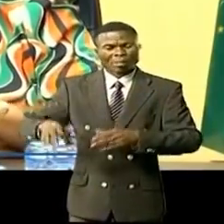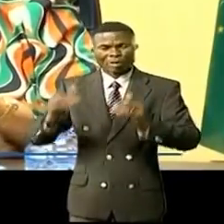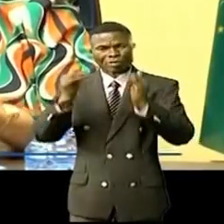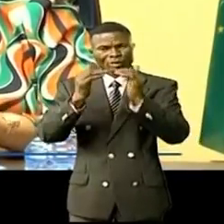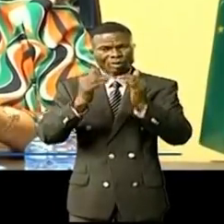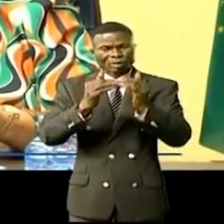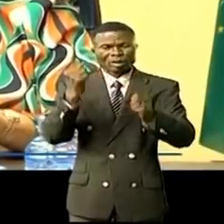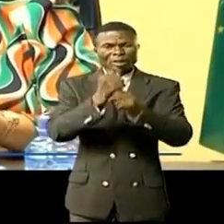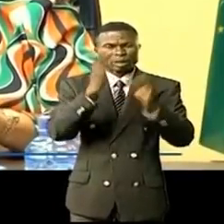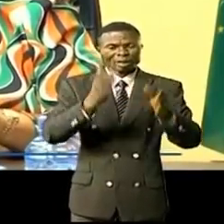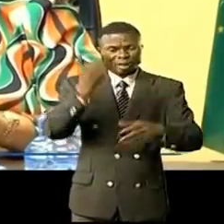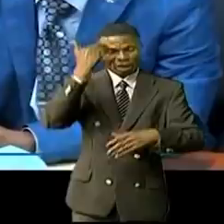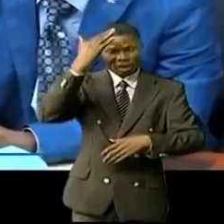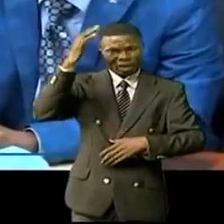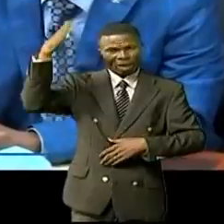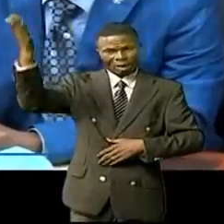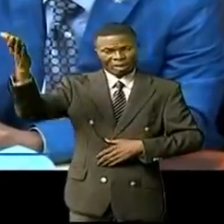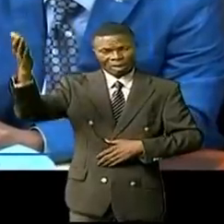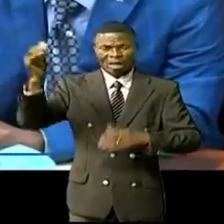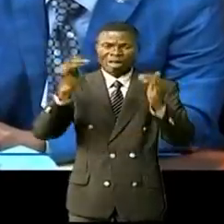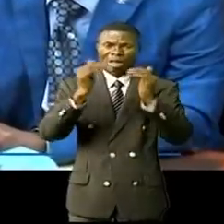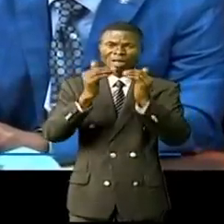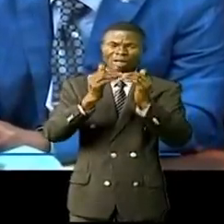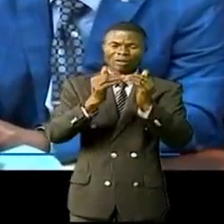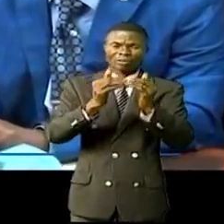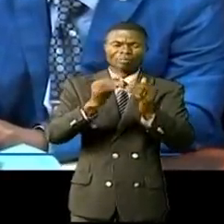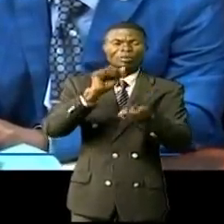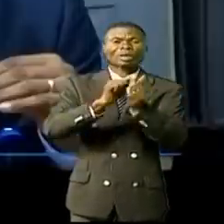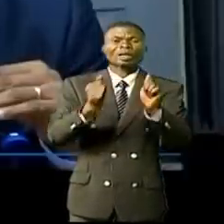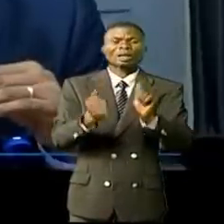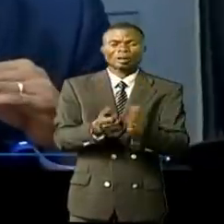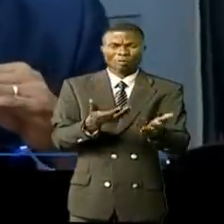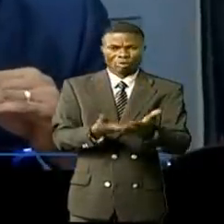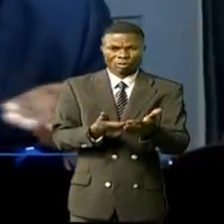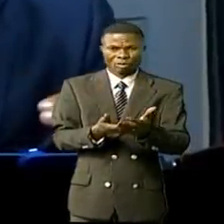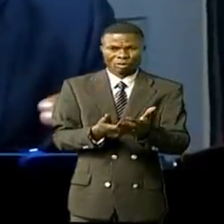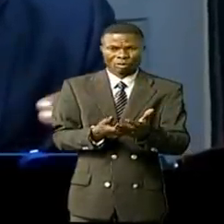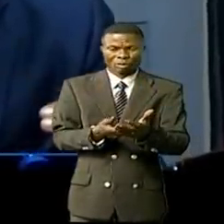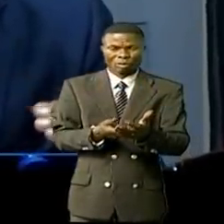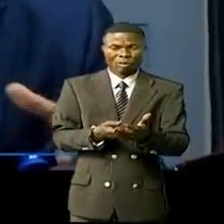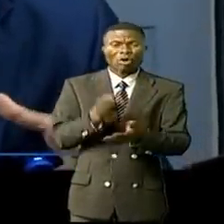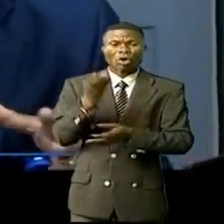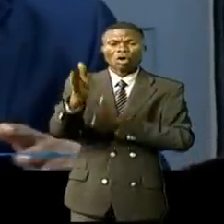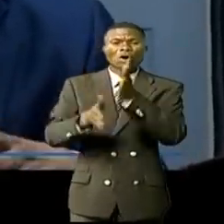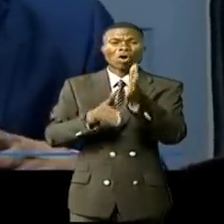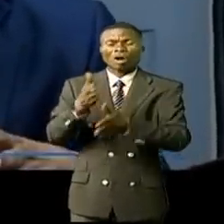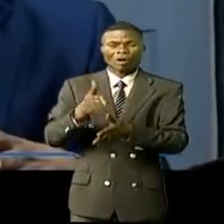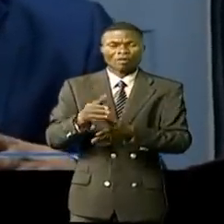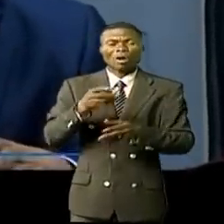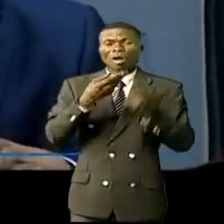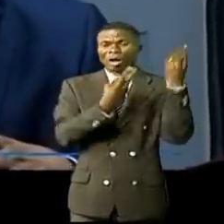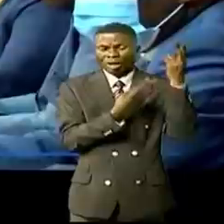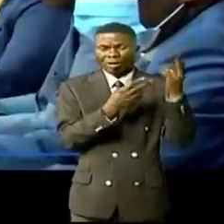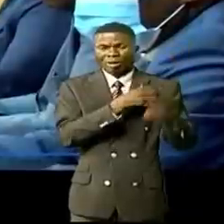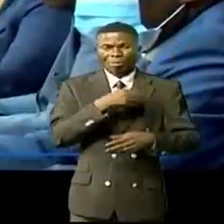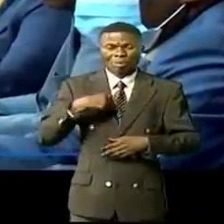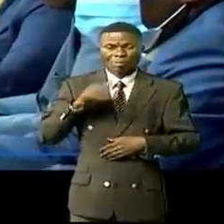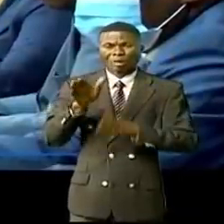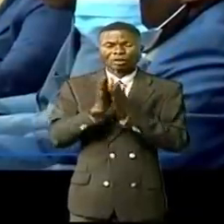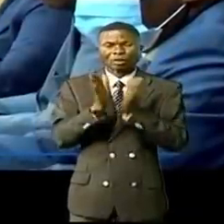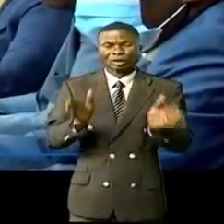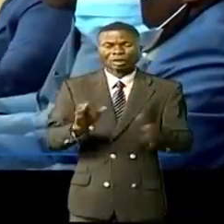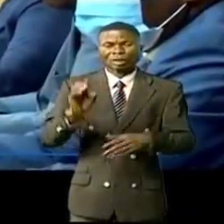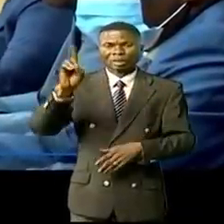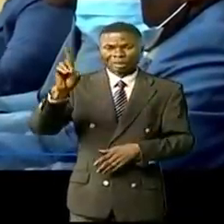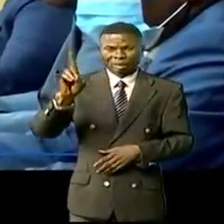les opérateurs économiques. En rapport avec la problématique de la fraude sur la valeur, la directrice générale de la